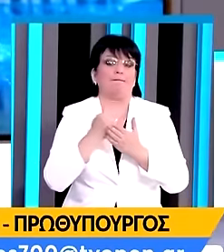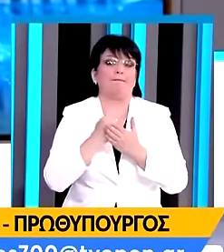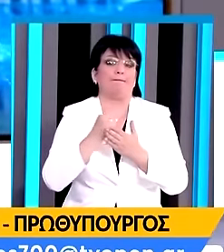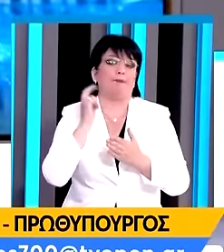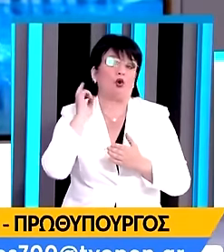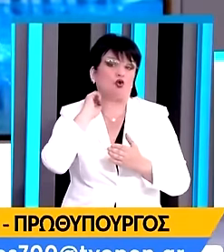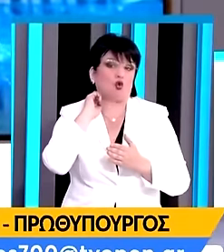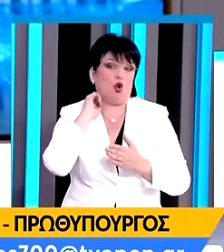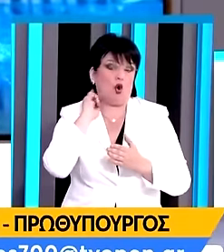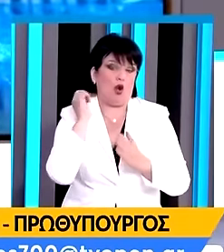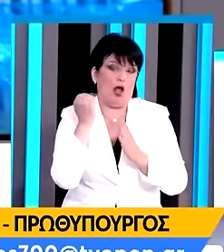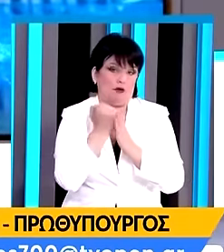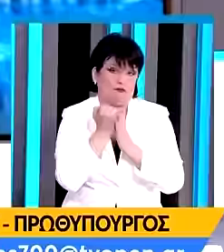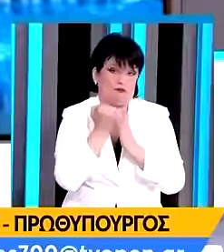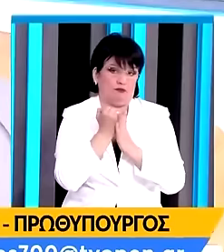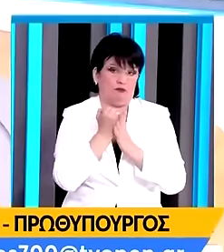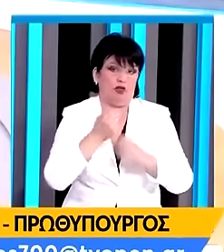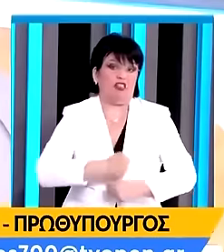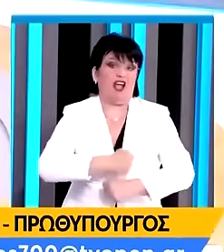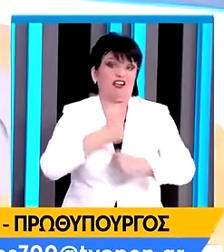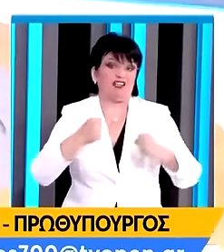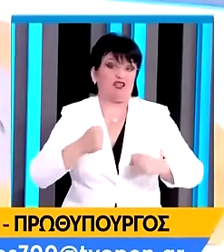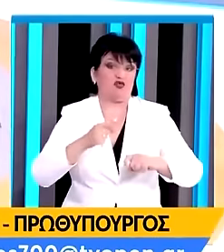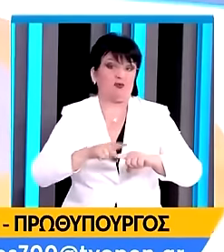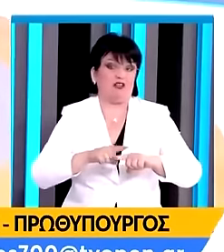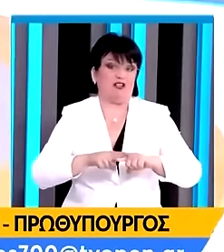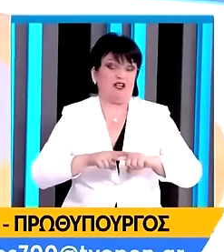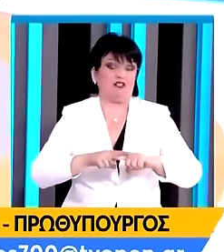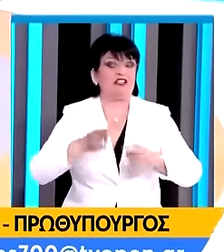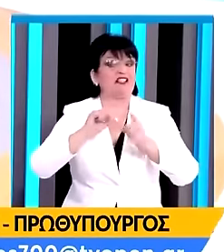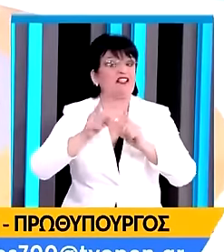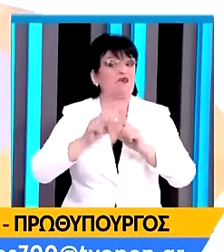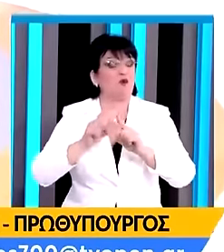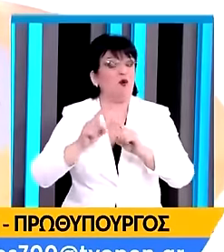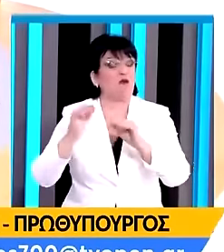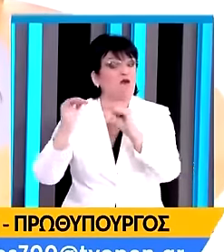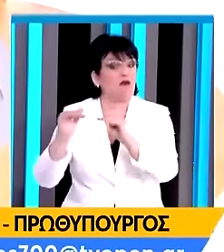Το ανάποδο ακριβώς θα γίνει. Γιατί? Θα δώσουμε... Δεν σημαίνει ότι ενισχύουμε τη συμφωνία έτσι. Όχι, θα